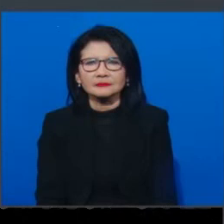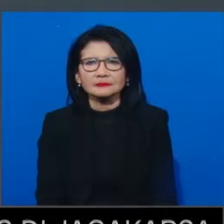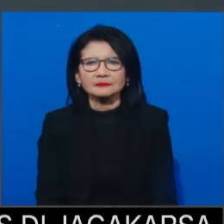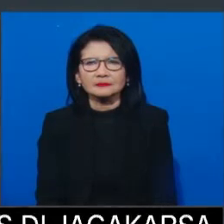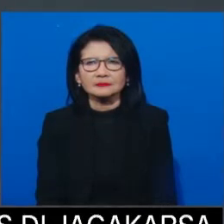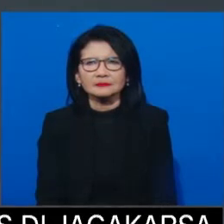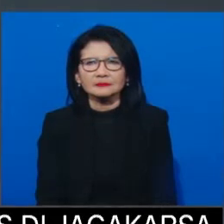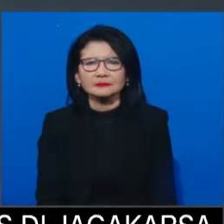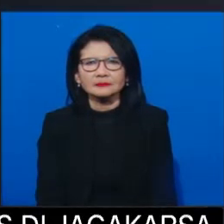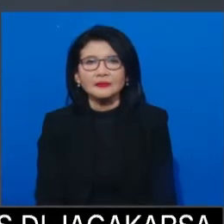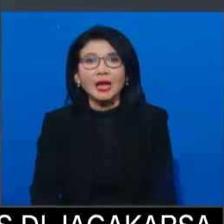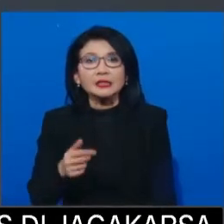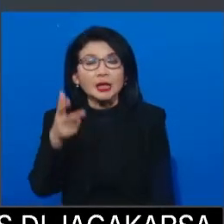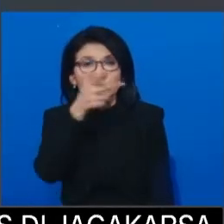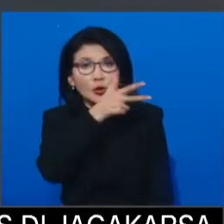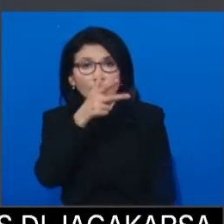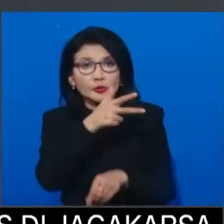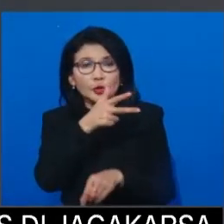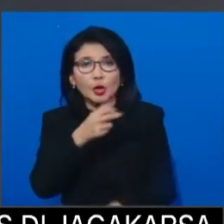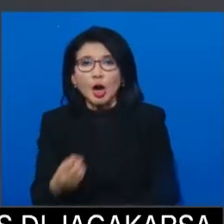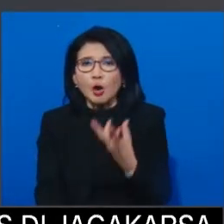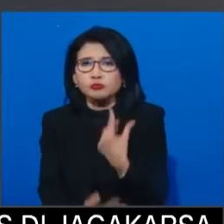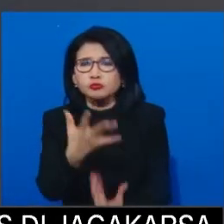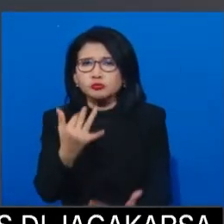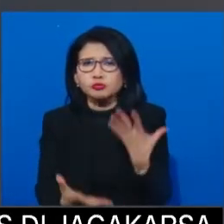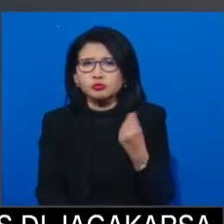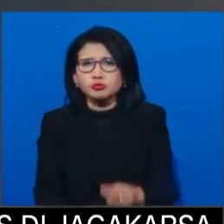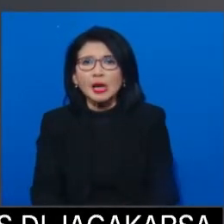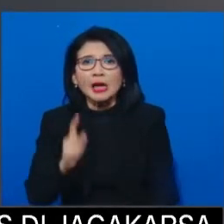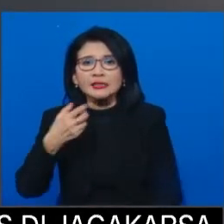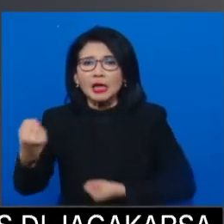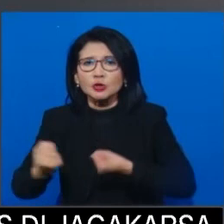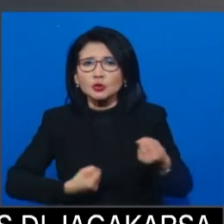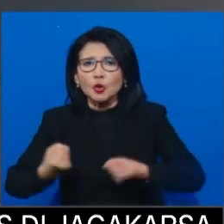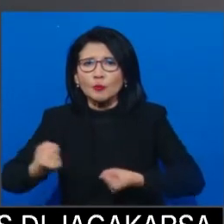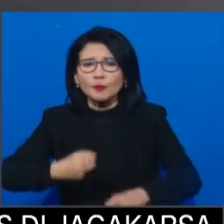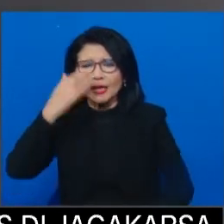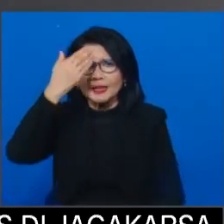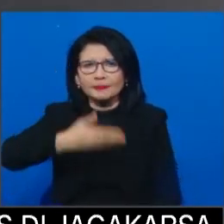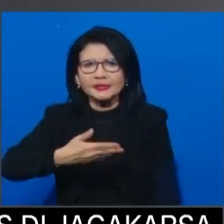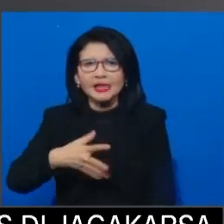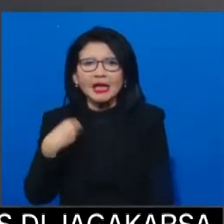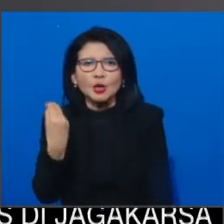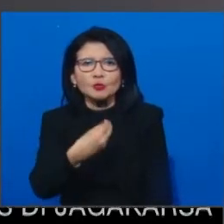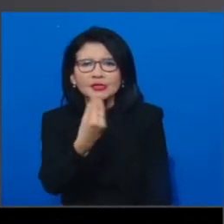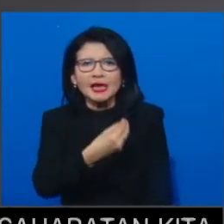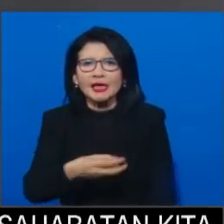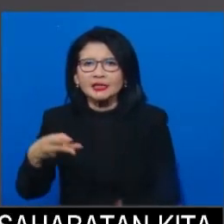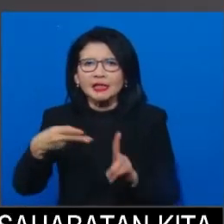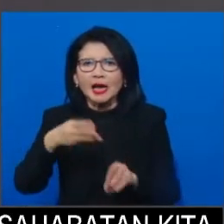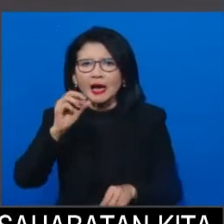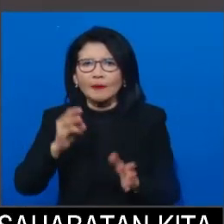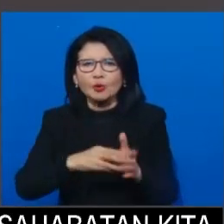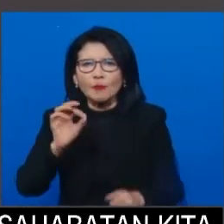Ini seb video Tir merekam kobaran api yang Membakar Sebuah mobil berjenis minibus di jalur wisata Bromo tepatnya desa